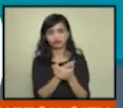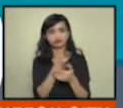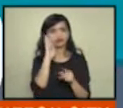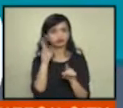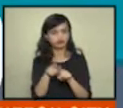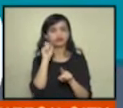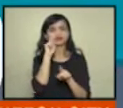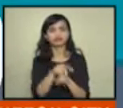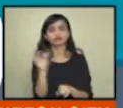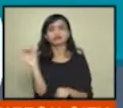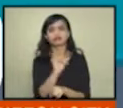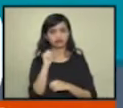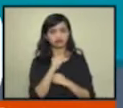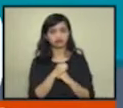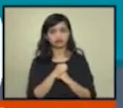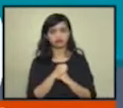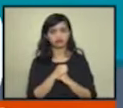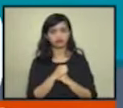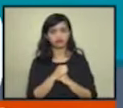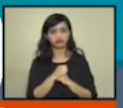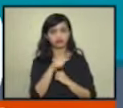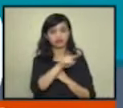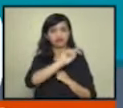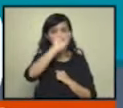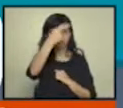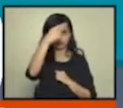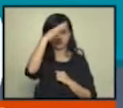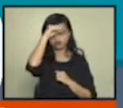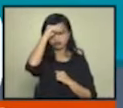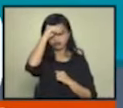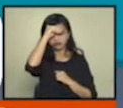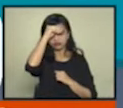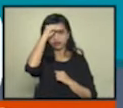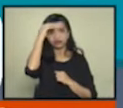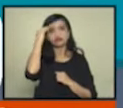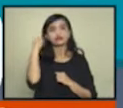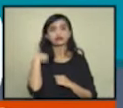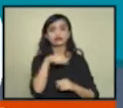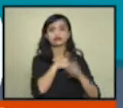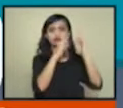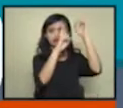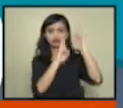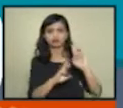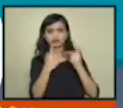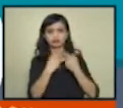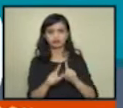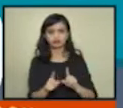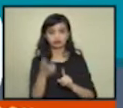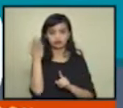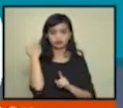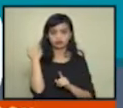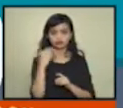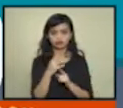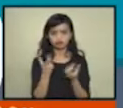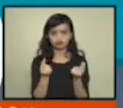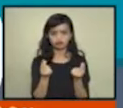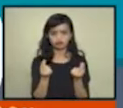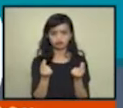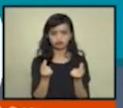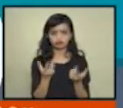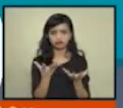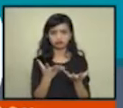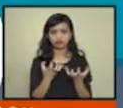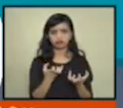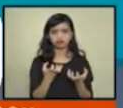kapatid namin, ganun pong ginagawa. Eldest siya sa lalaki, ginagalang namin. Pero itong bandang huli po, ang ginagawa niya, gusto niya